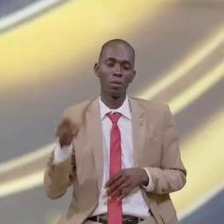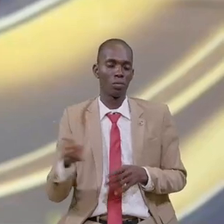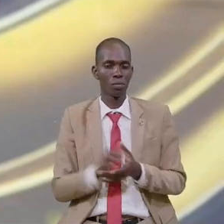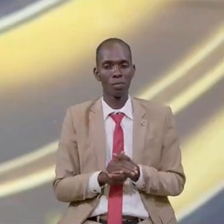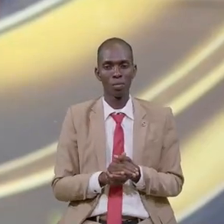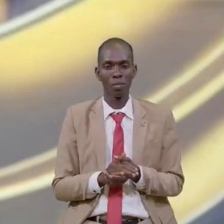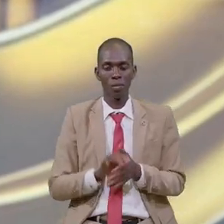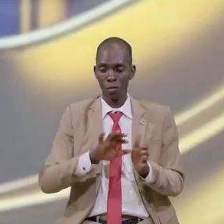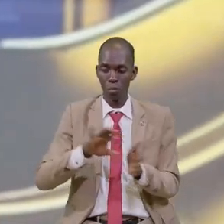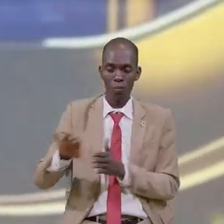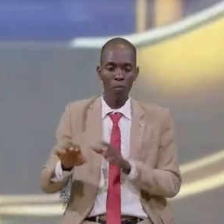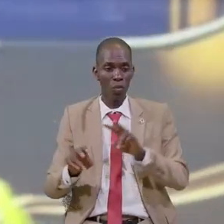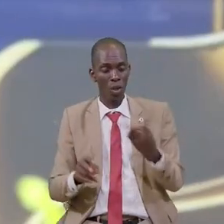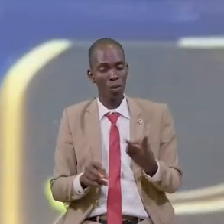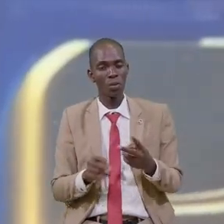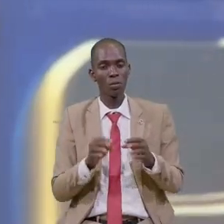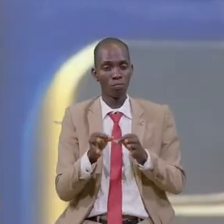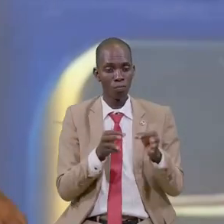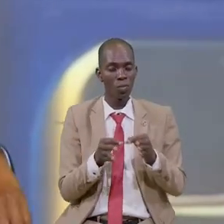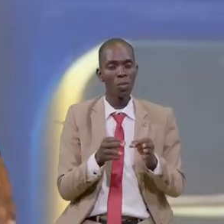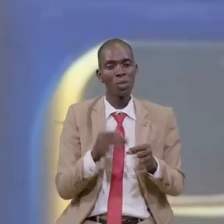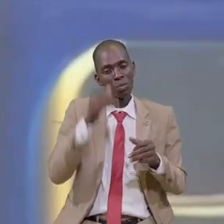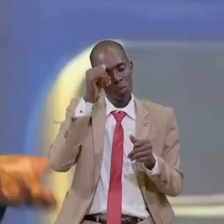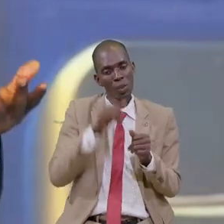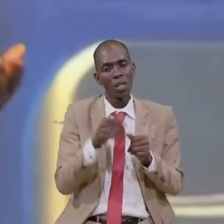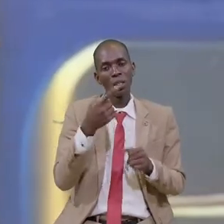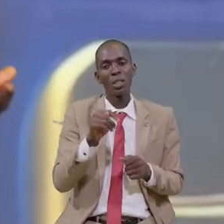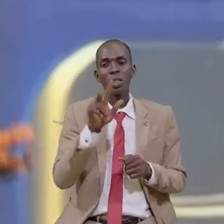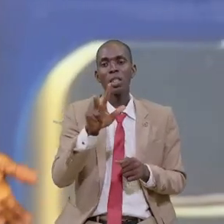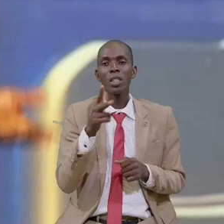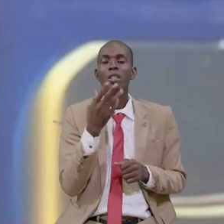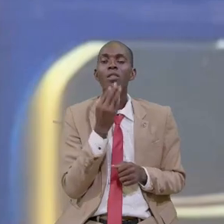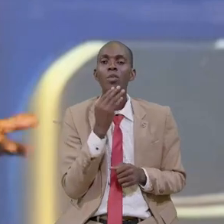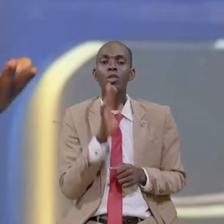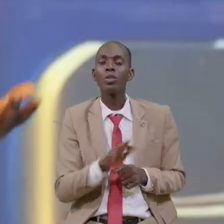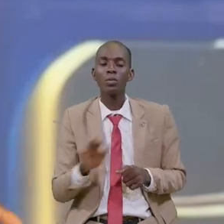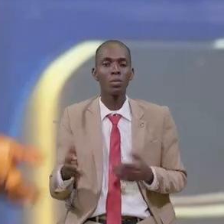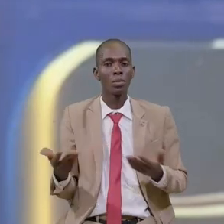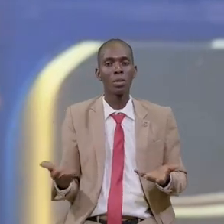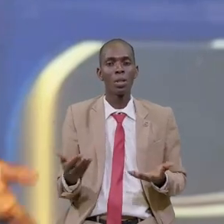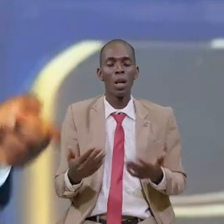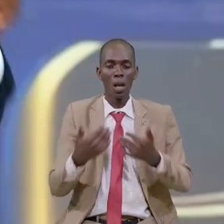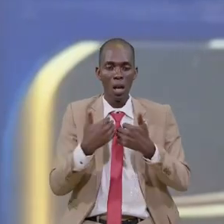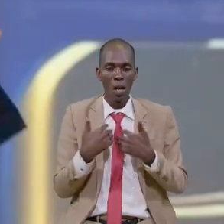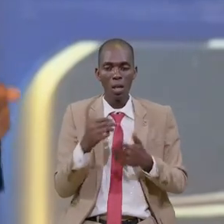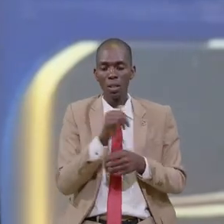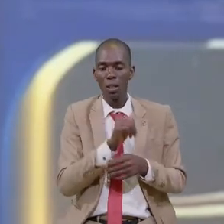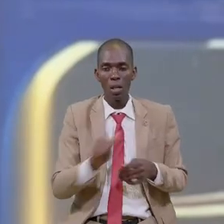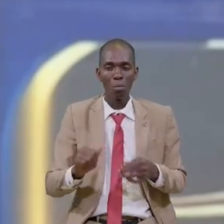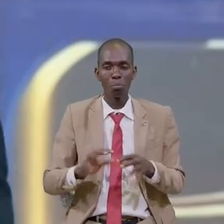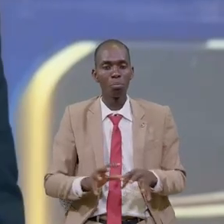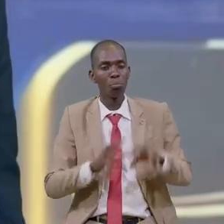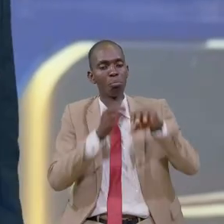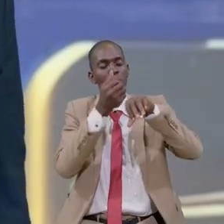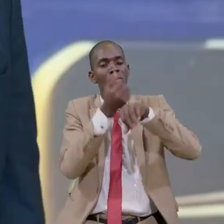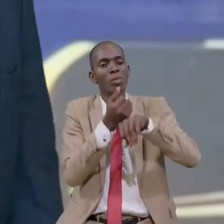Nebuchadnezzar. Il avait une conviction. Voici la main dont nous allons adorer. Nous allons avoir la liberté